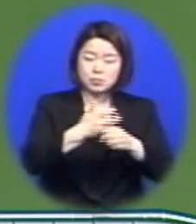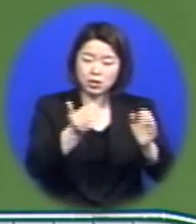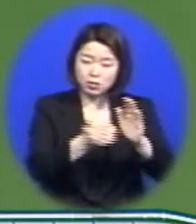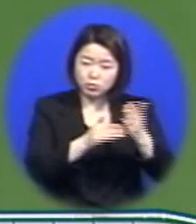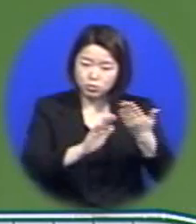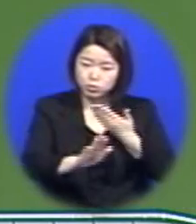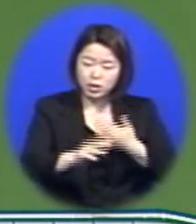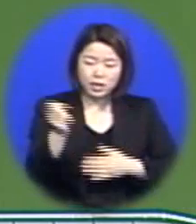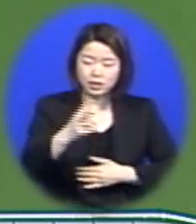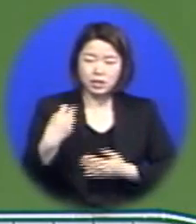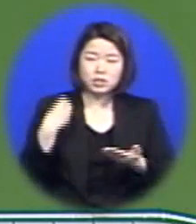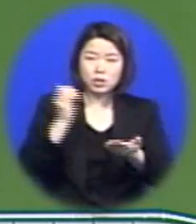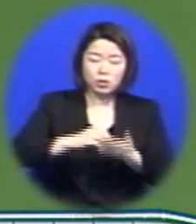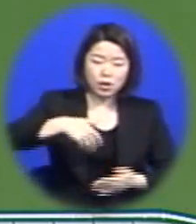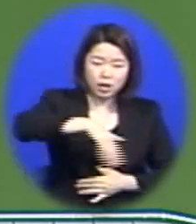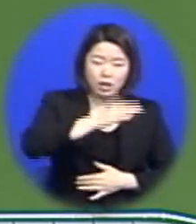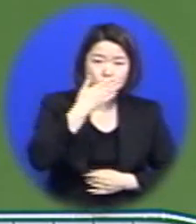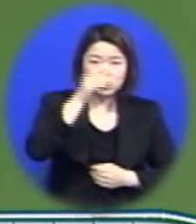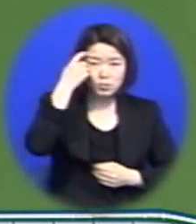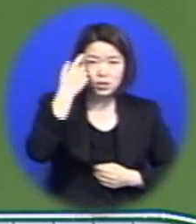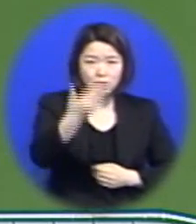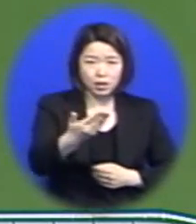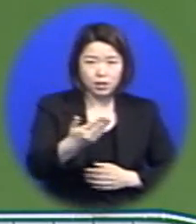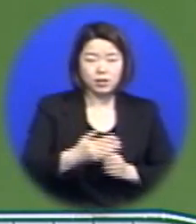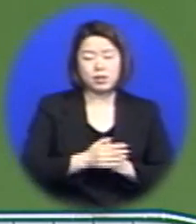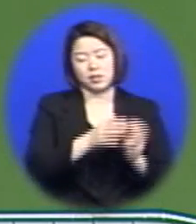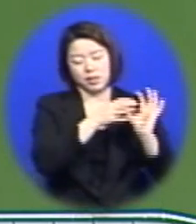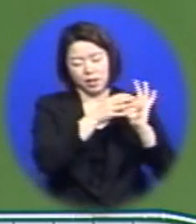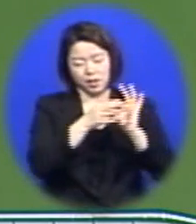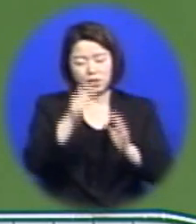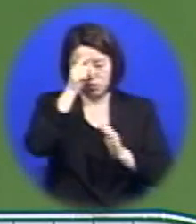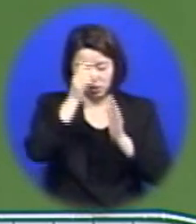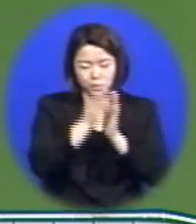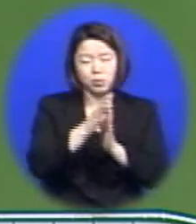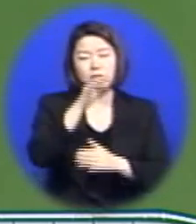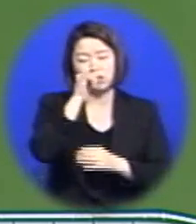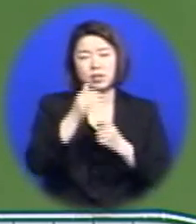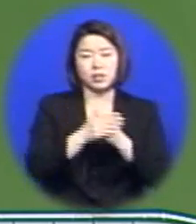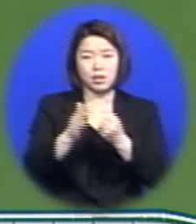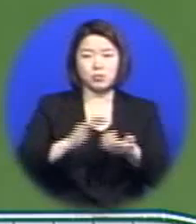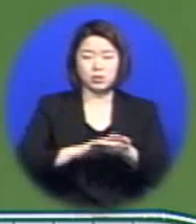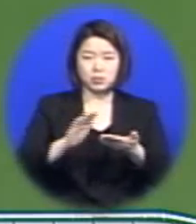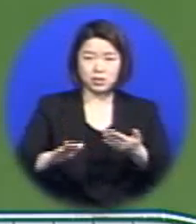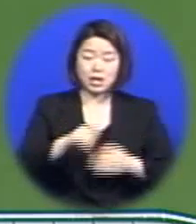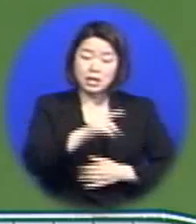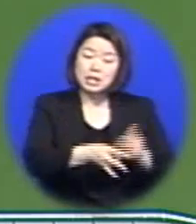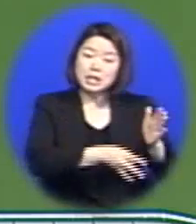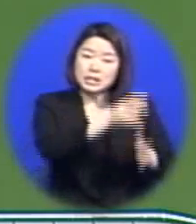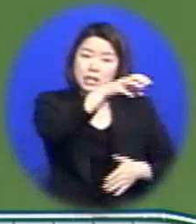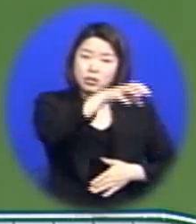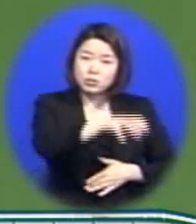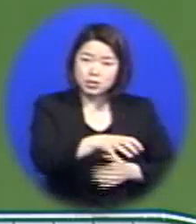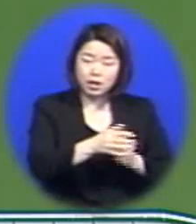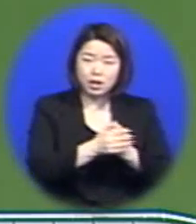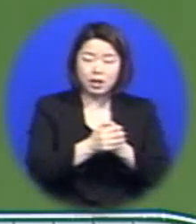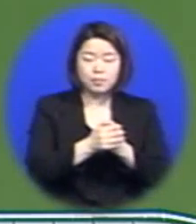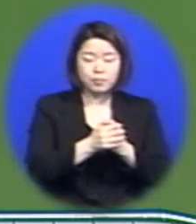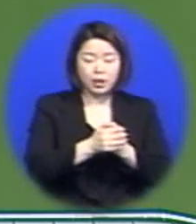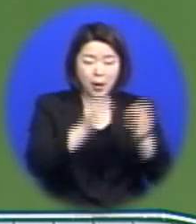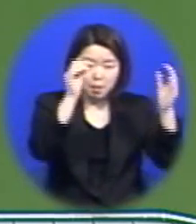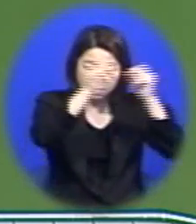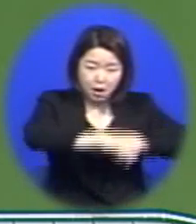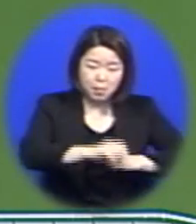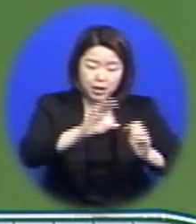있었을까요 계속 기도를 했기 때문입니다 그들은 예루살렘이 멸망할 때만 간절히 기도했던게